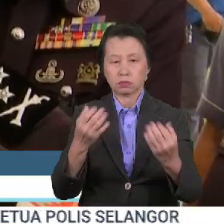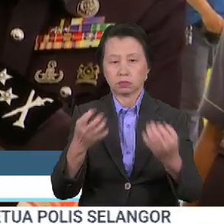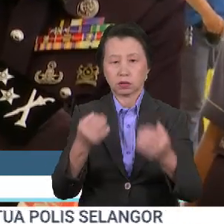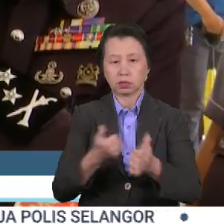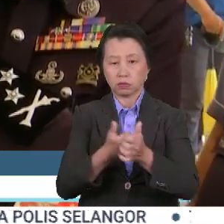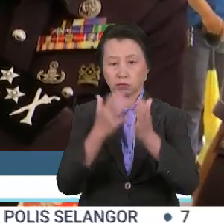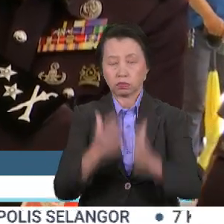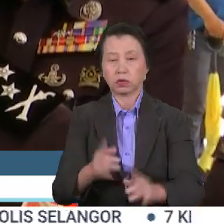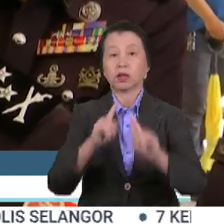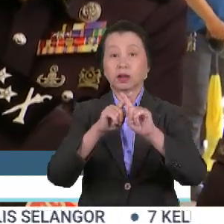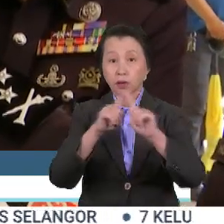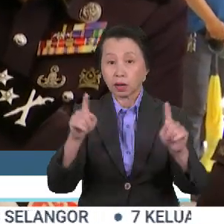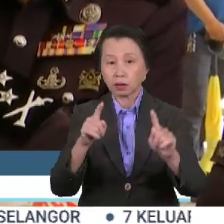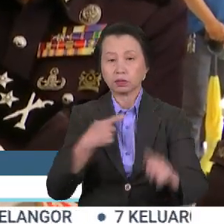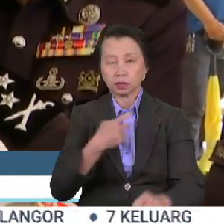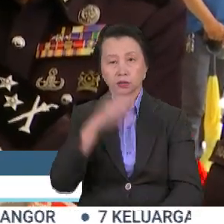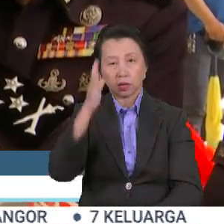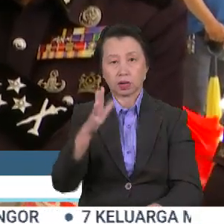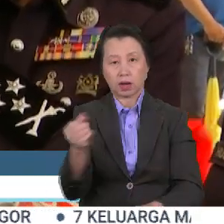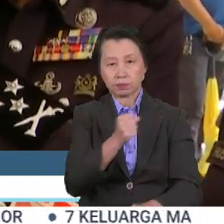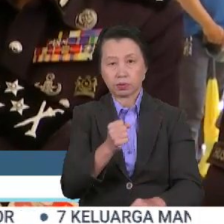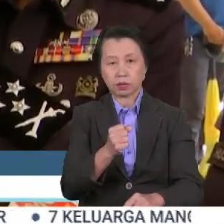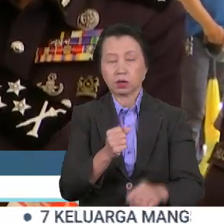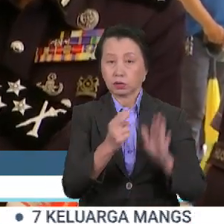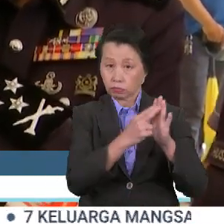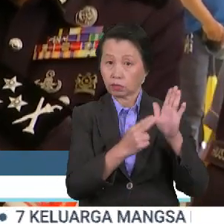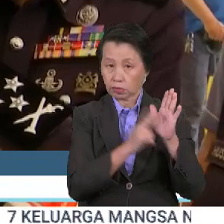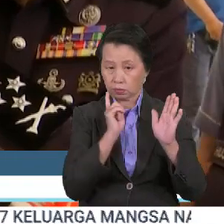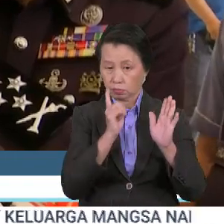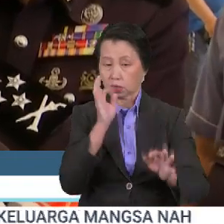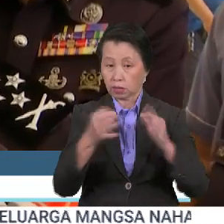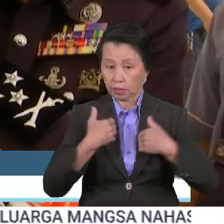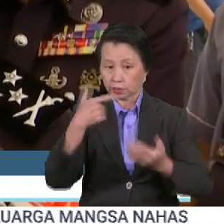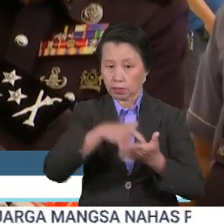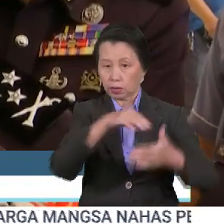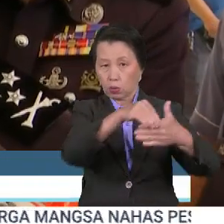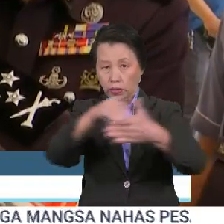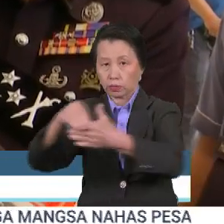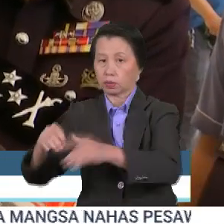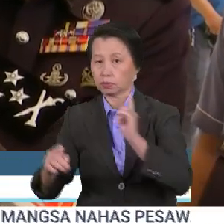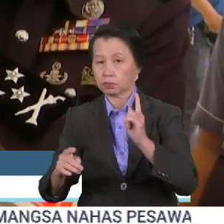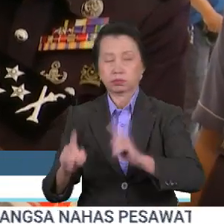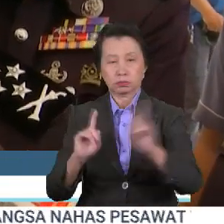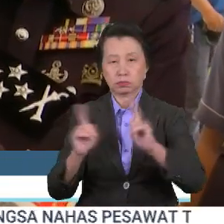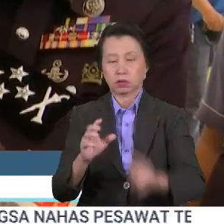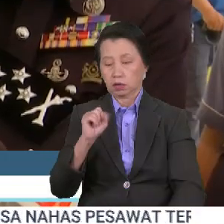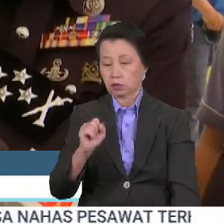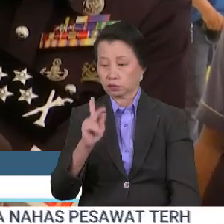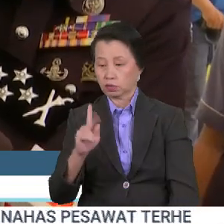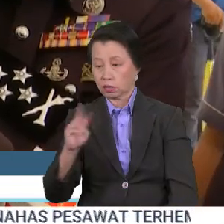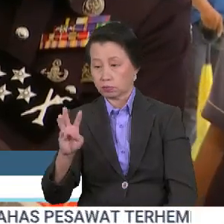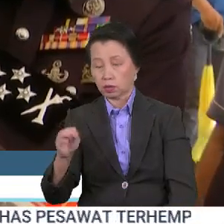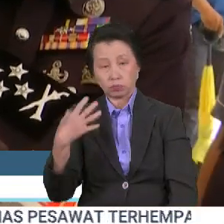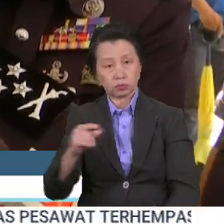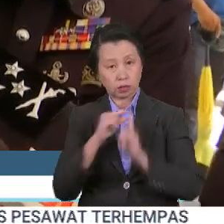follower dan sebagainya, saya tak tahu. Tapi kita akan mengambil tindakan di bawah Seksyen 233 kalau ada lagi ya. So saya rasa SKMM pun telah